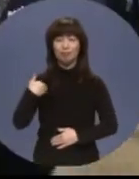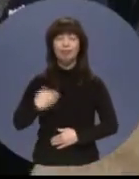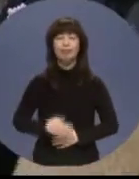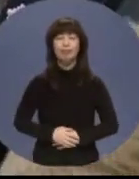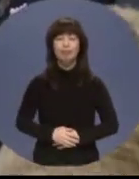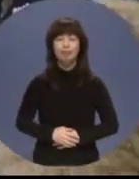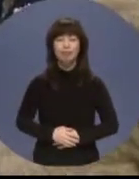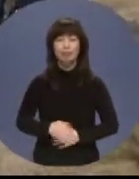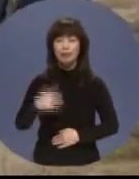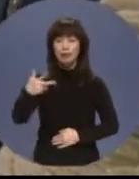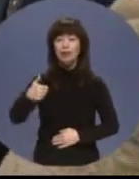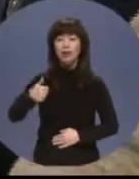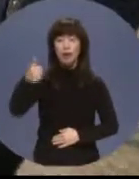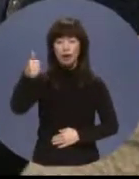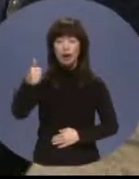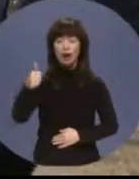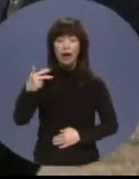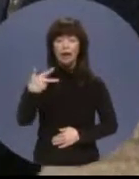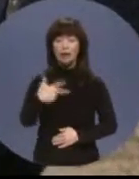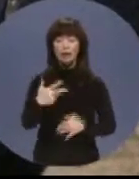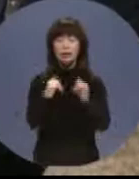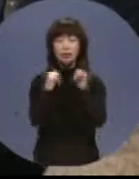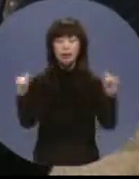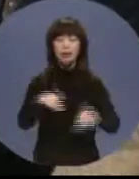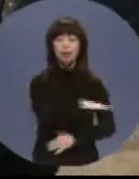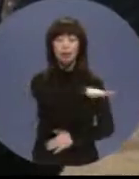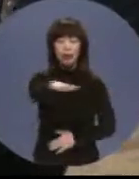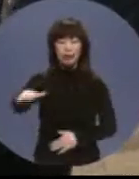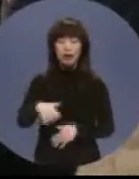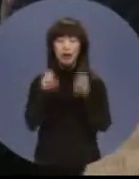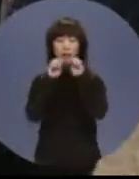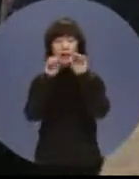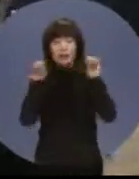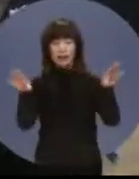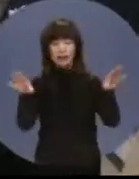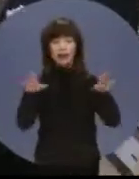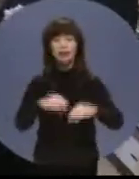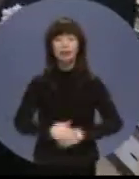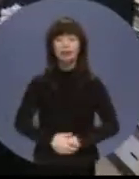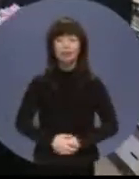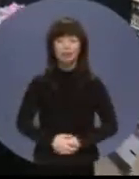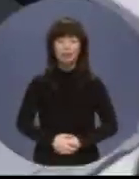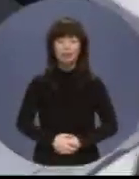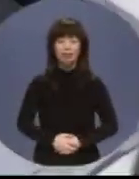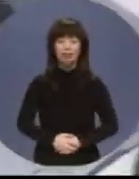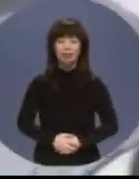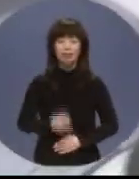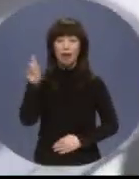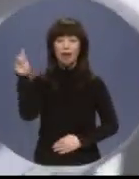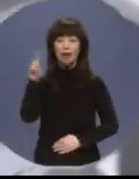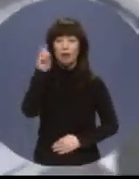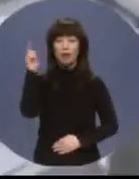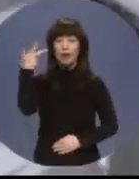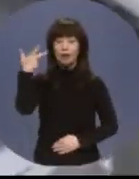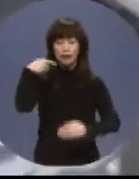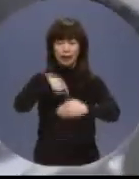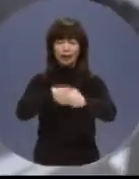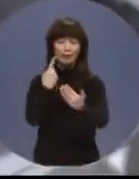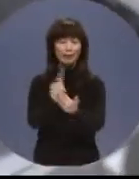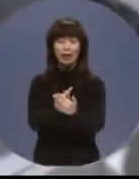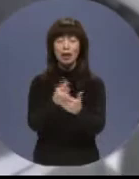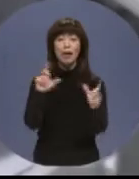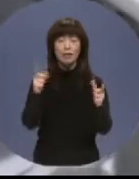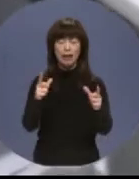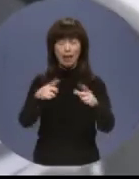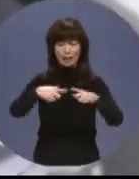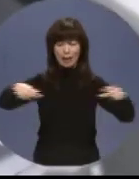山下市長から市民の皆さんへメッセージです。 生駒市内でなくてもですね、